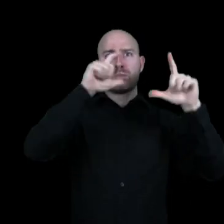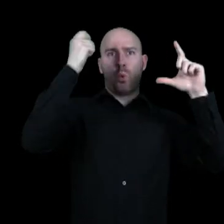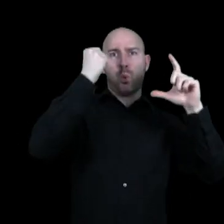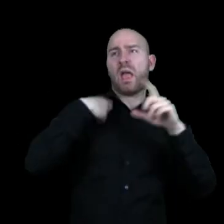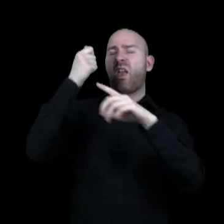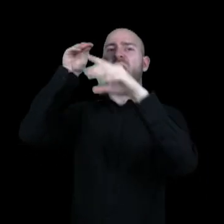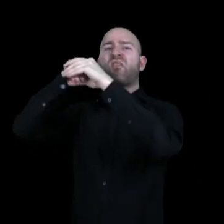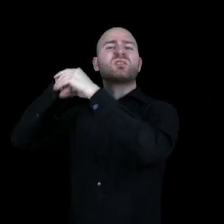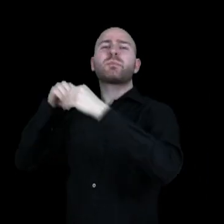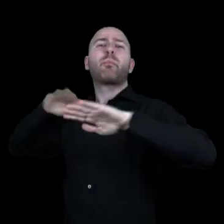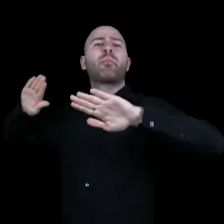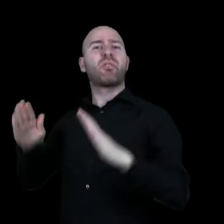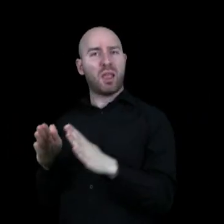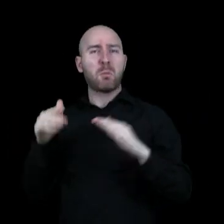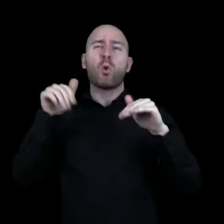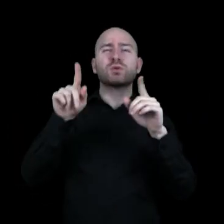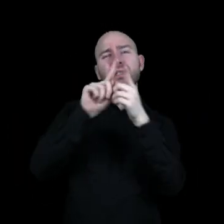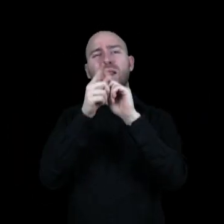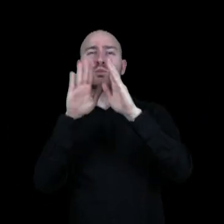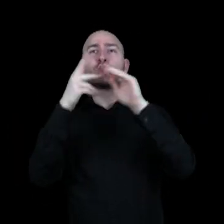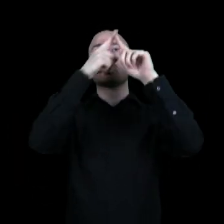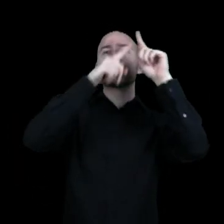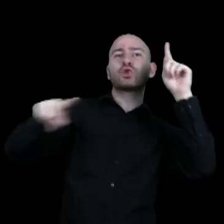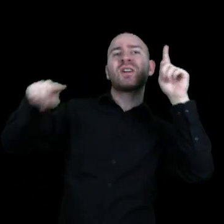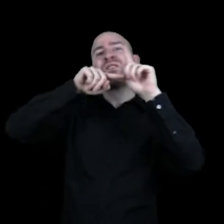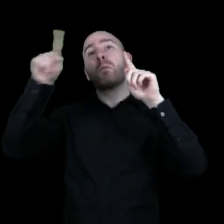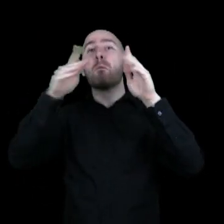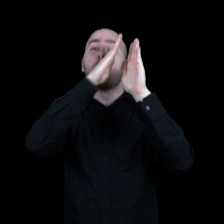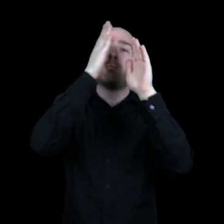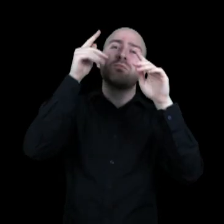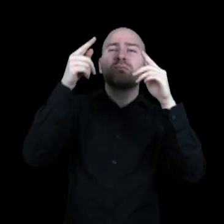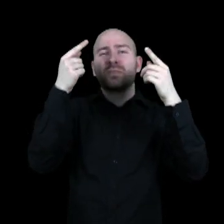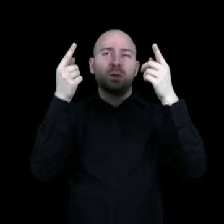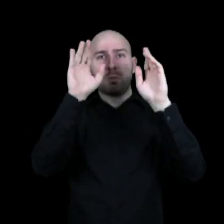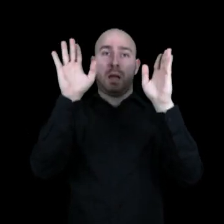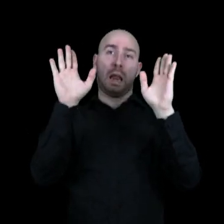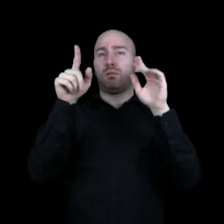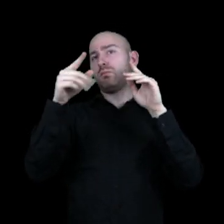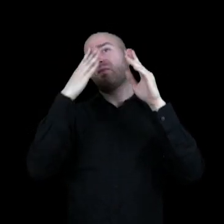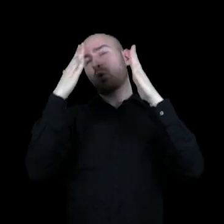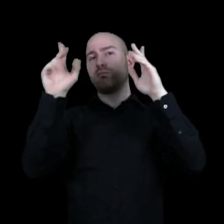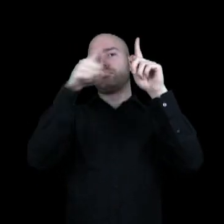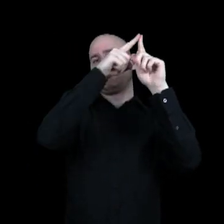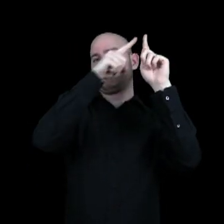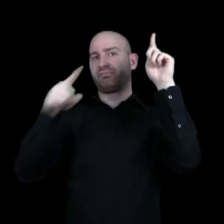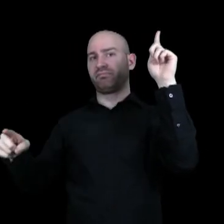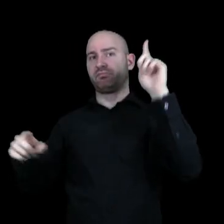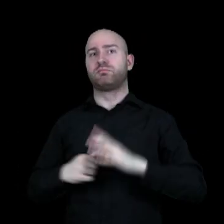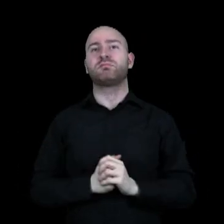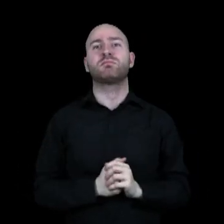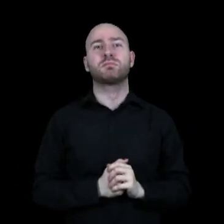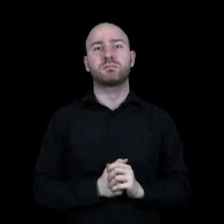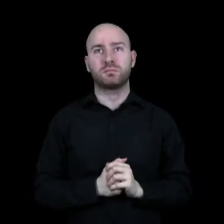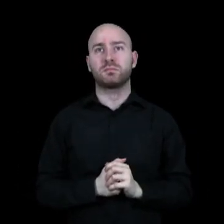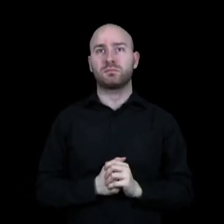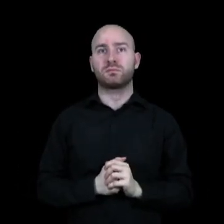procentowa, tym inwestycji mniej. Można się spierać, czy to krzywa, czy prosta, ale dla ułatwienia załóżmy, że wykres wygląda tak. Narysuję